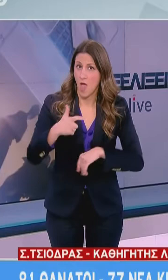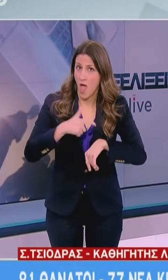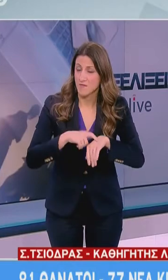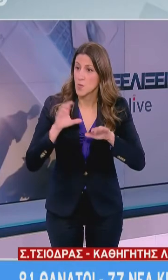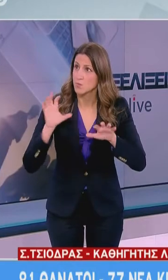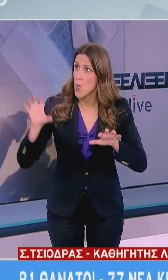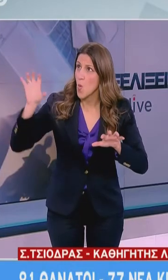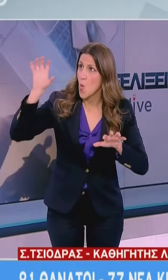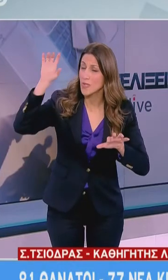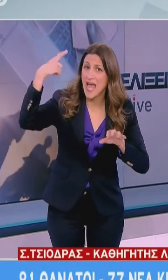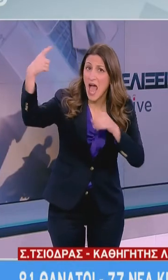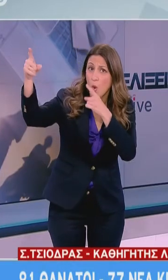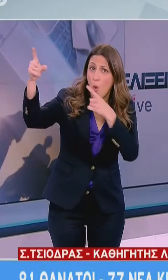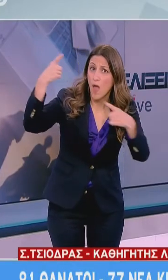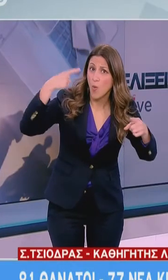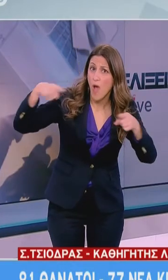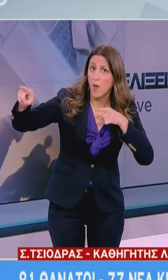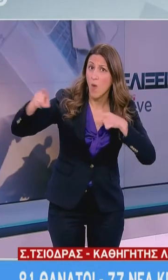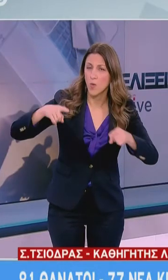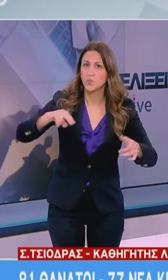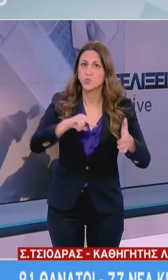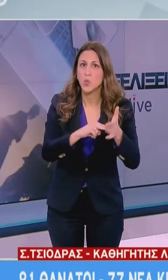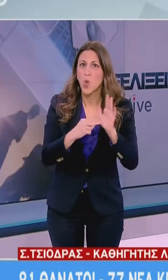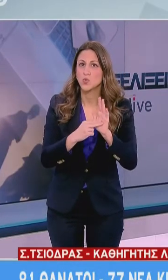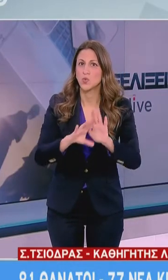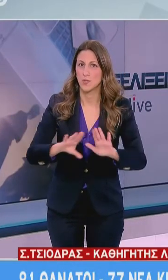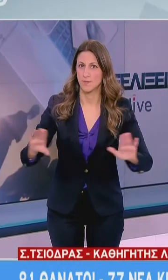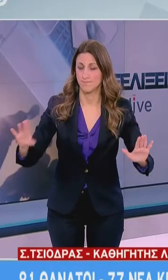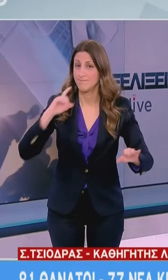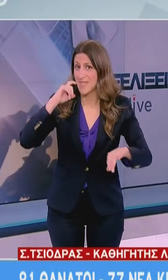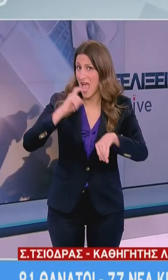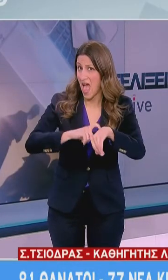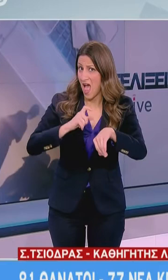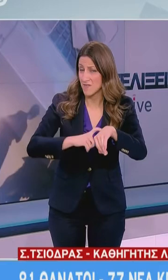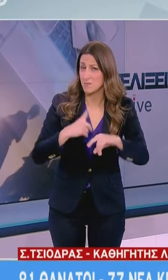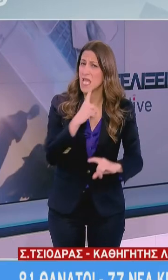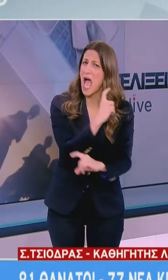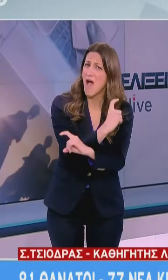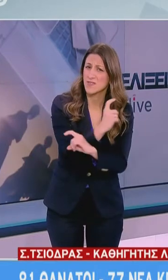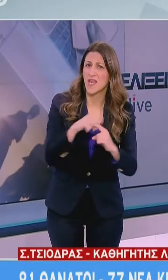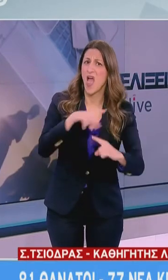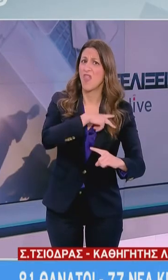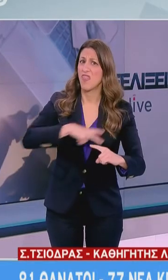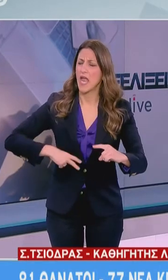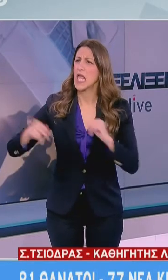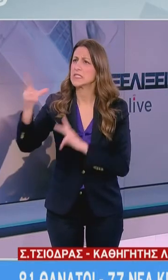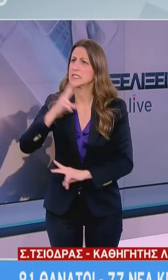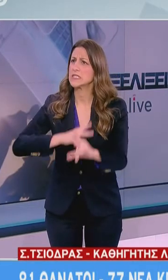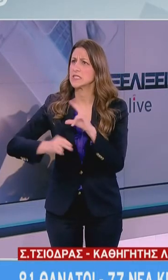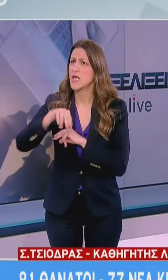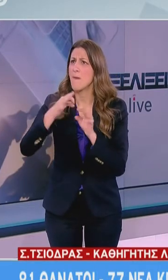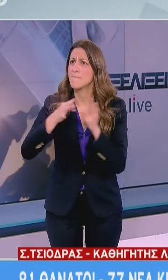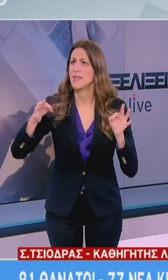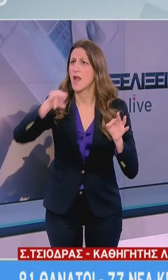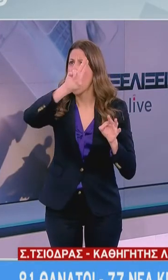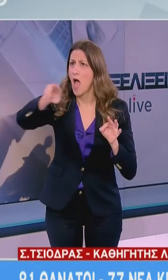της επιδημίας. Τη στιγμή που ελάχιστες χώρες προς το παρόν, όπως η Αυστρία και η Δανία, συζητούν άρση των μέτρων,